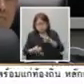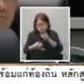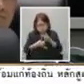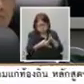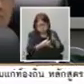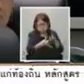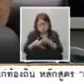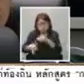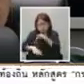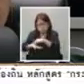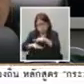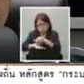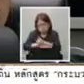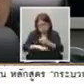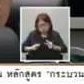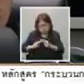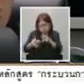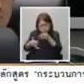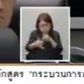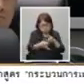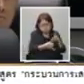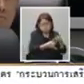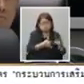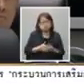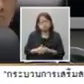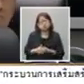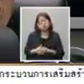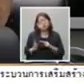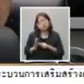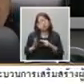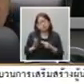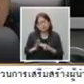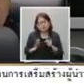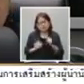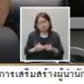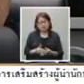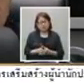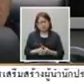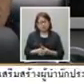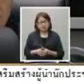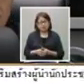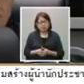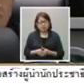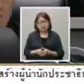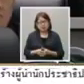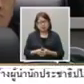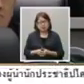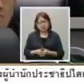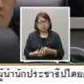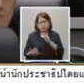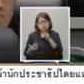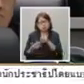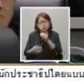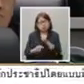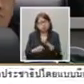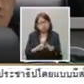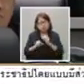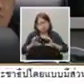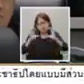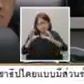ลคำว่าเป็นรายบุคคลก็หมายความว่าไม่ใช่เฉพาะปฏิบัติหน้าที่ในรัฐบาลชุ